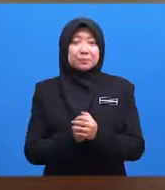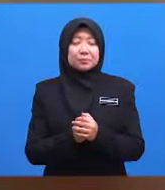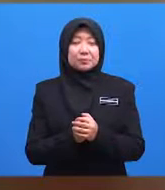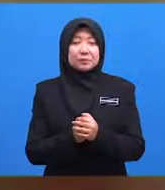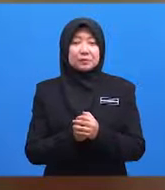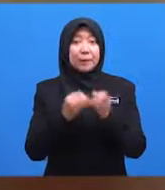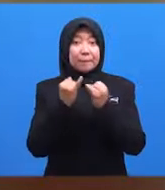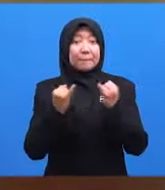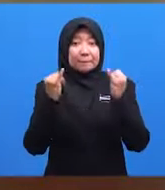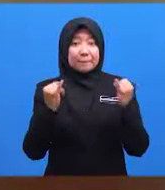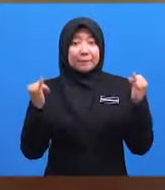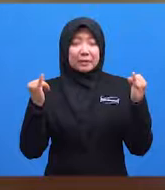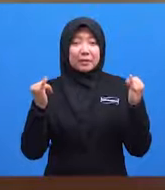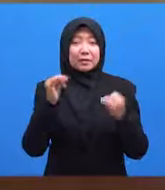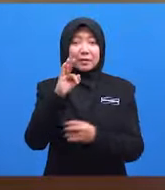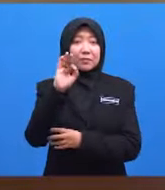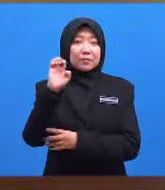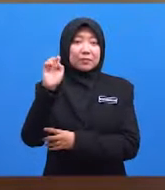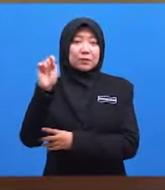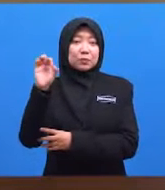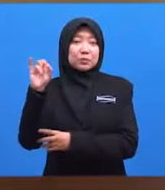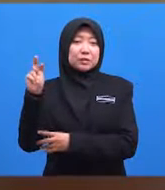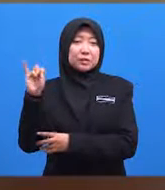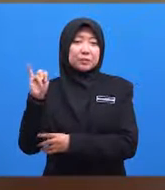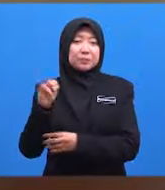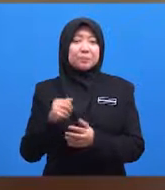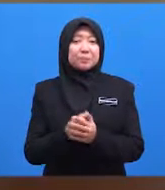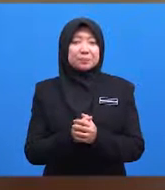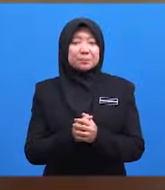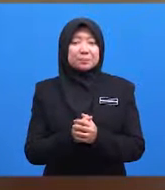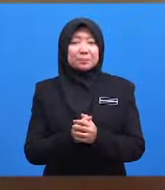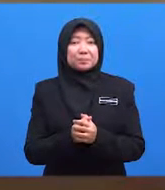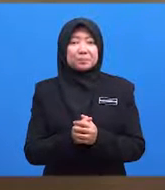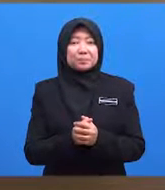spaghetti, fettuccine, penne